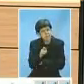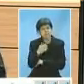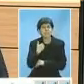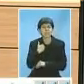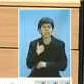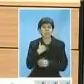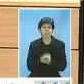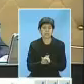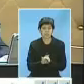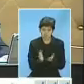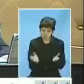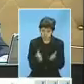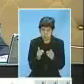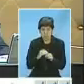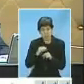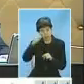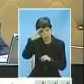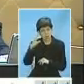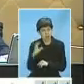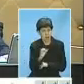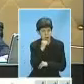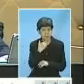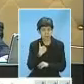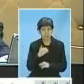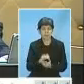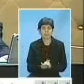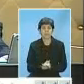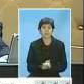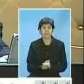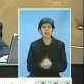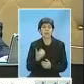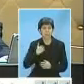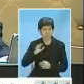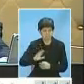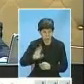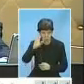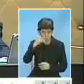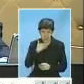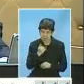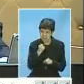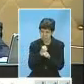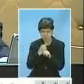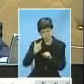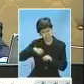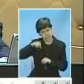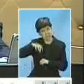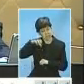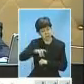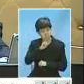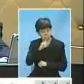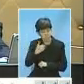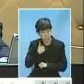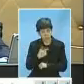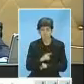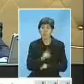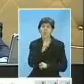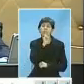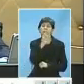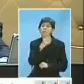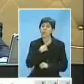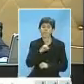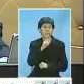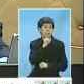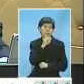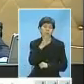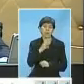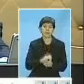ริงๆเหมือนกันว่าสนับสนุนการยึดอำนาจ ว่าเอาอย่างนี้เขามีผู้ประท้วงว่าท่านใช้คำว่าศาลท่านได้พูดไหมครับ ผมไม่ได้พูดครับ ท่านไม่